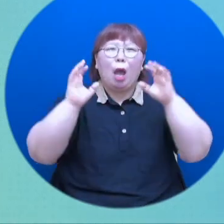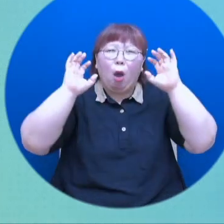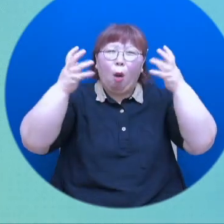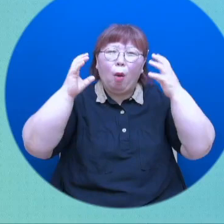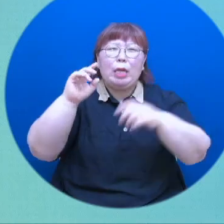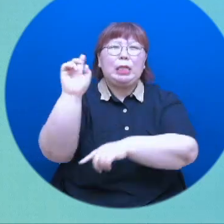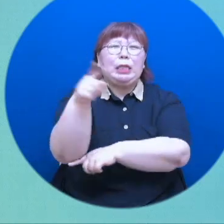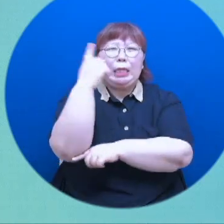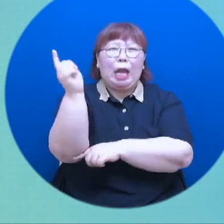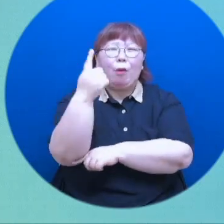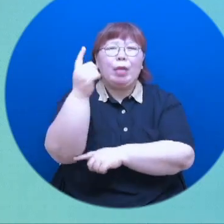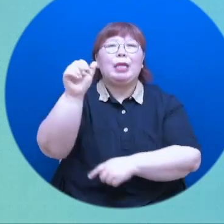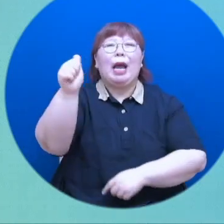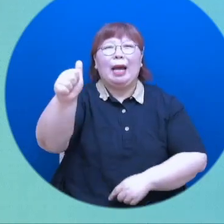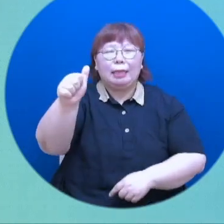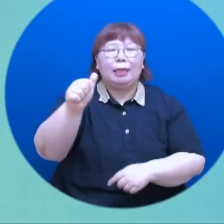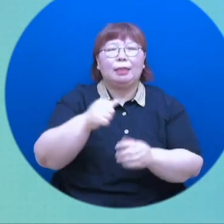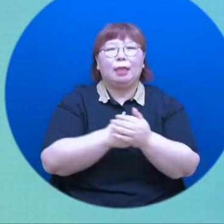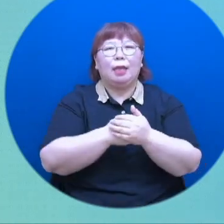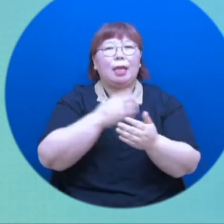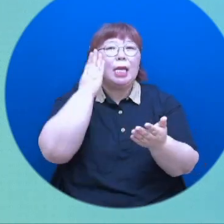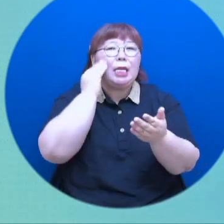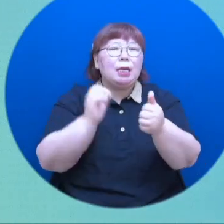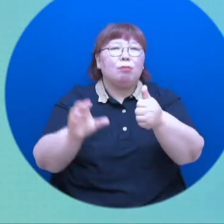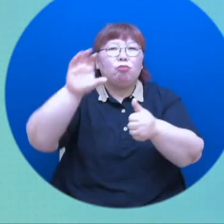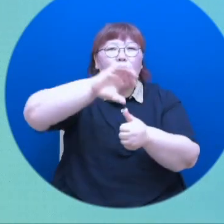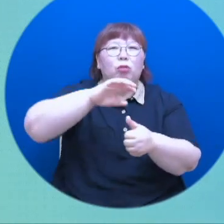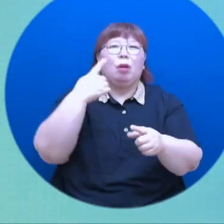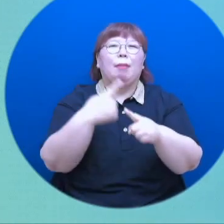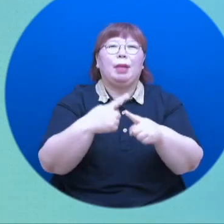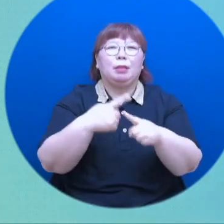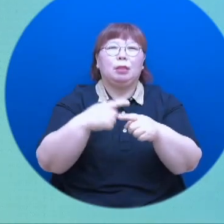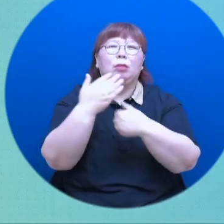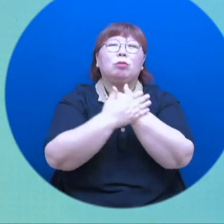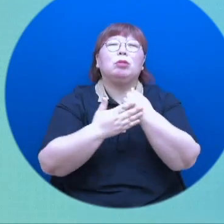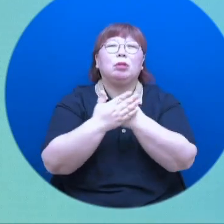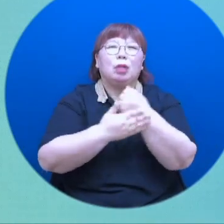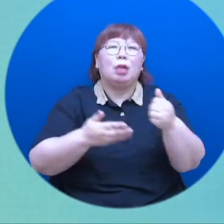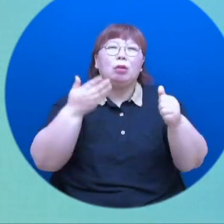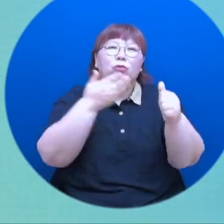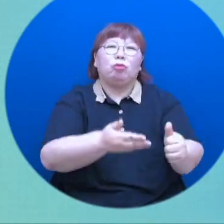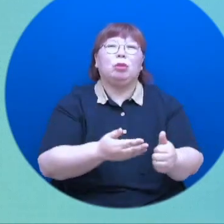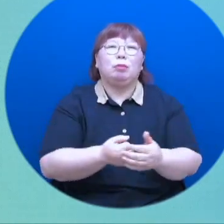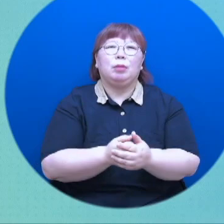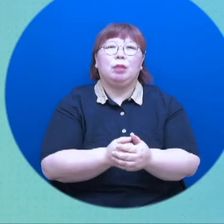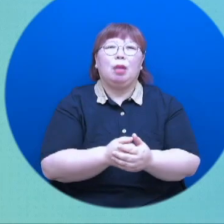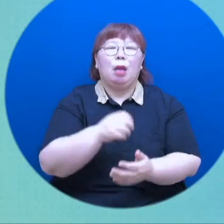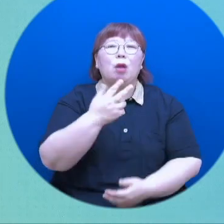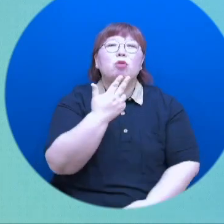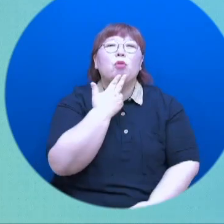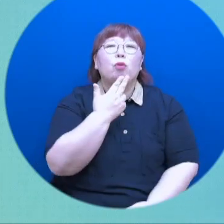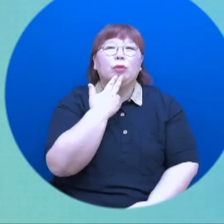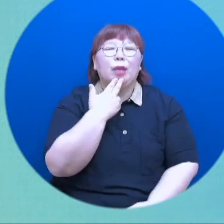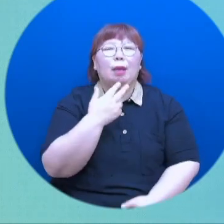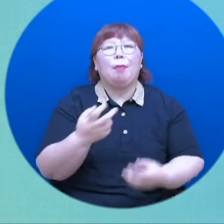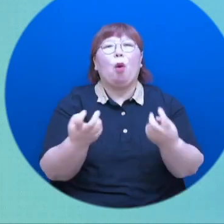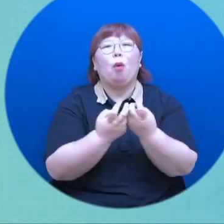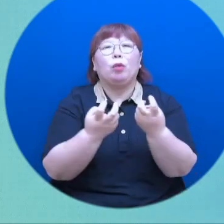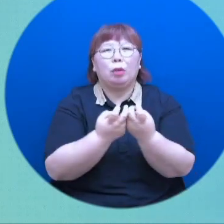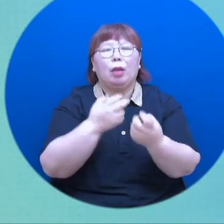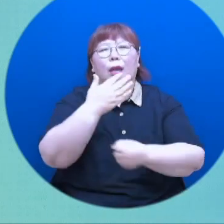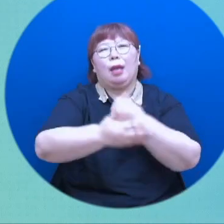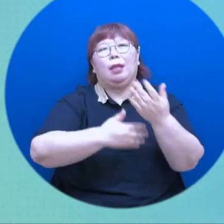기름 붓듯 그 은혜를 내려주시는 거잖아요. 여러분, 요셉이 어떻게 그런 하나님의